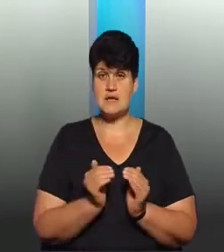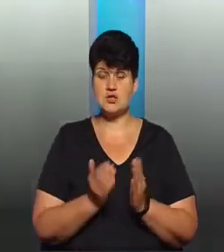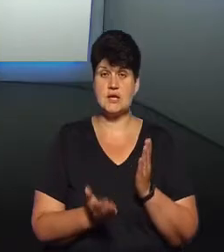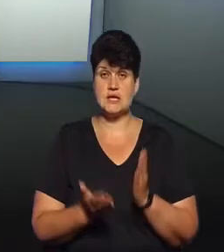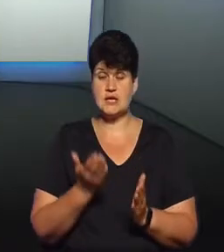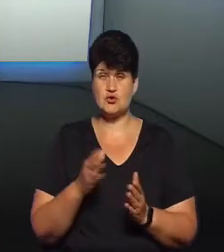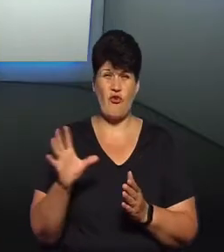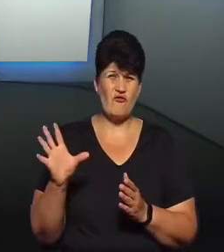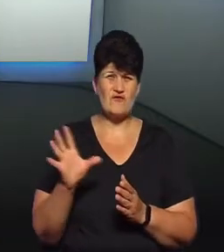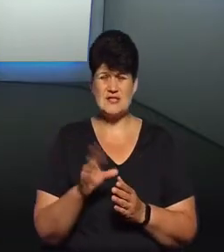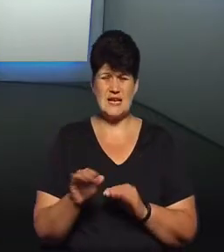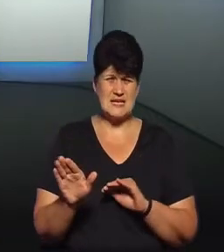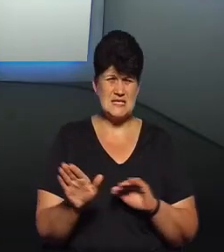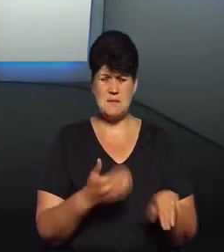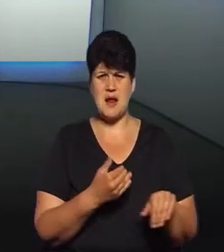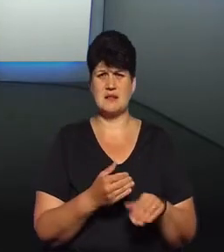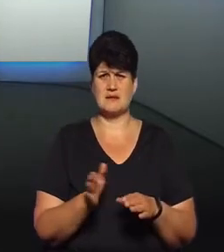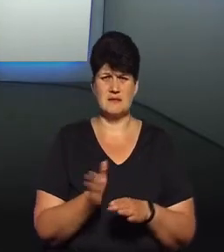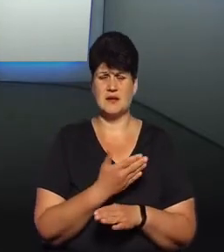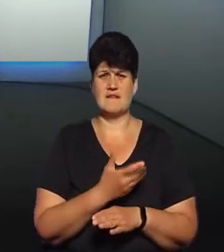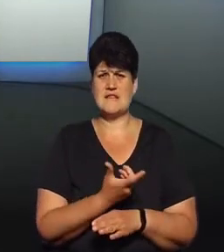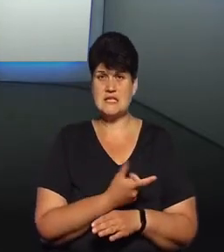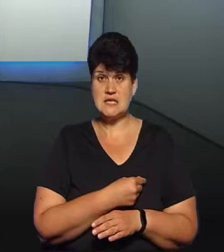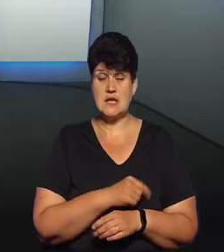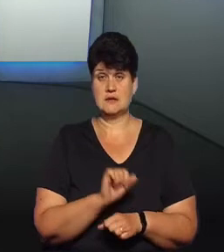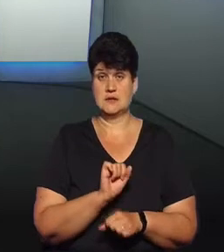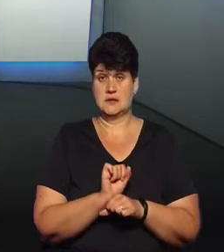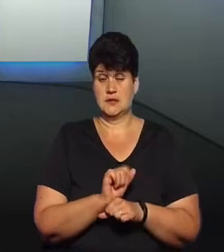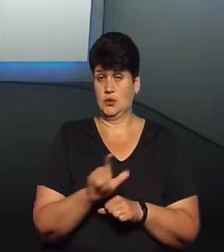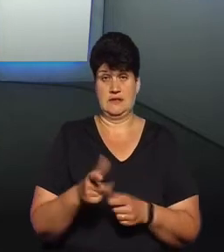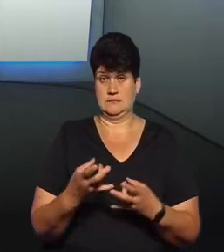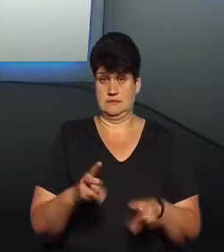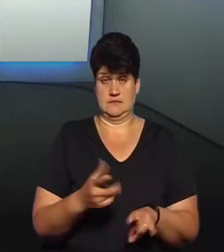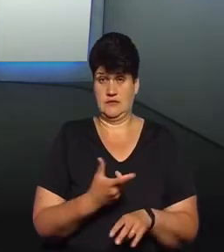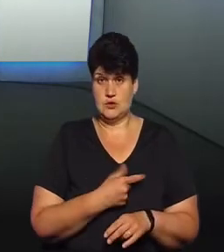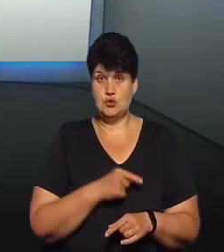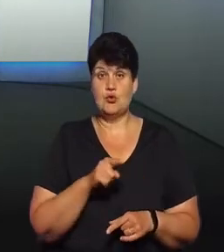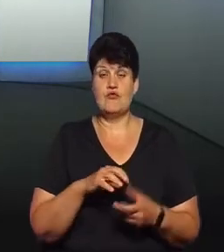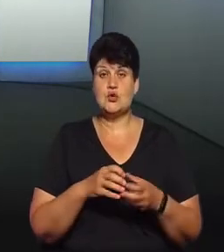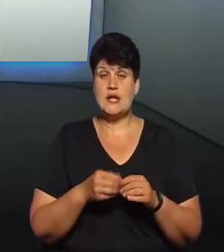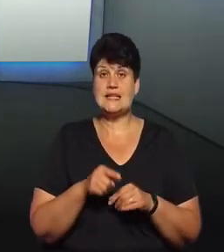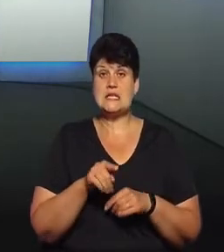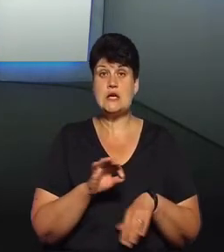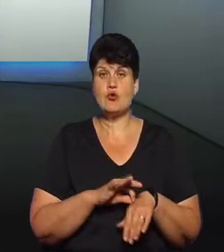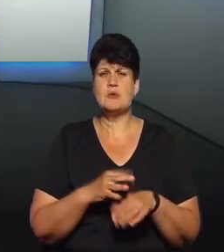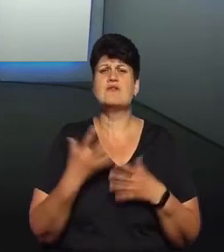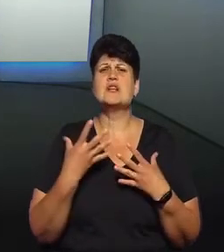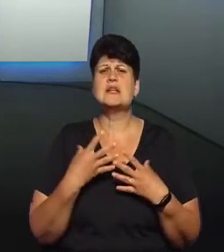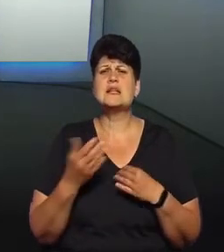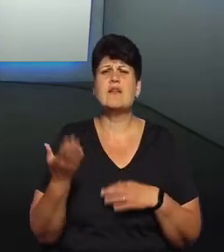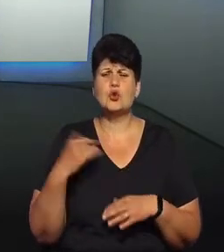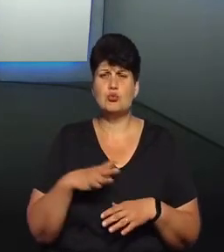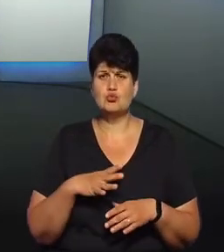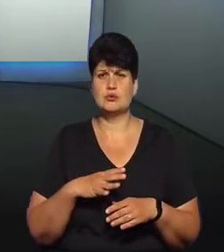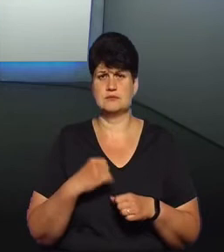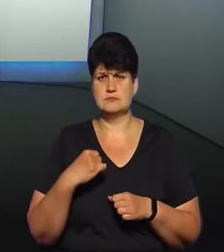і перестати вакцинувати людей, то в кінцевому результаті ті хвороби, з яких вже були давно подолані, вони знову повернуться. І